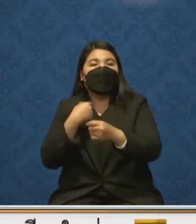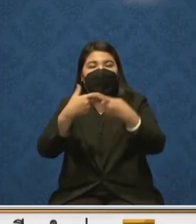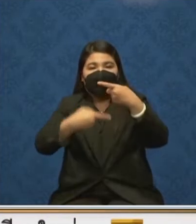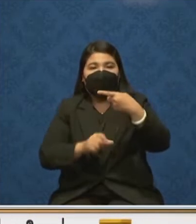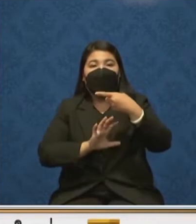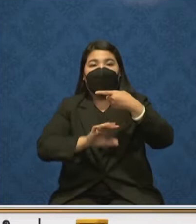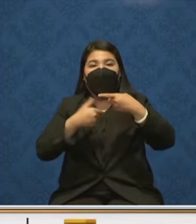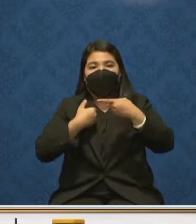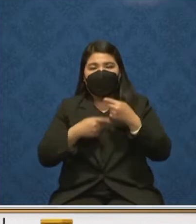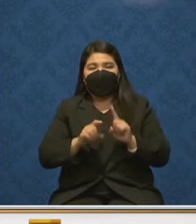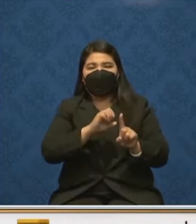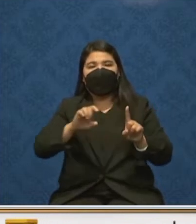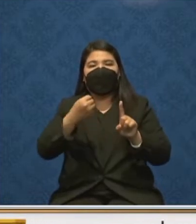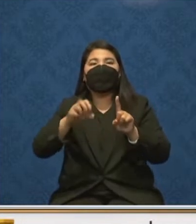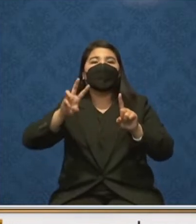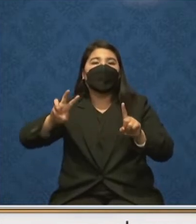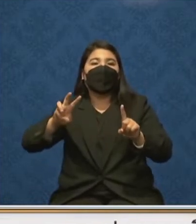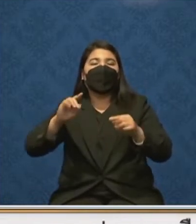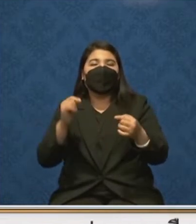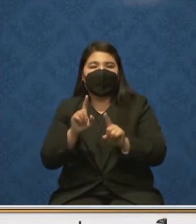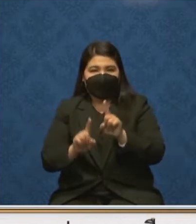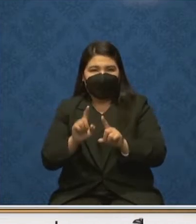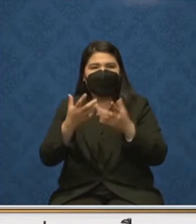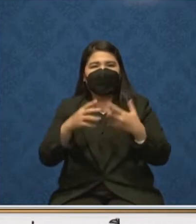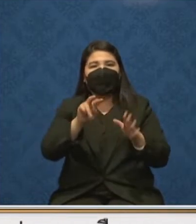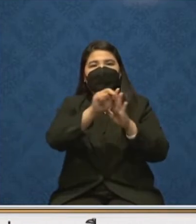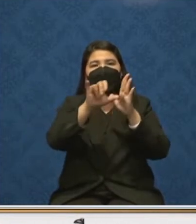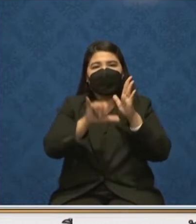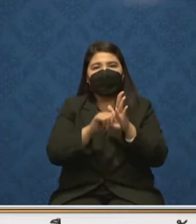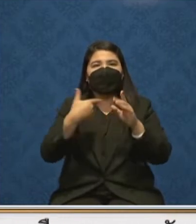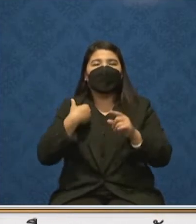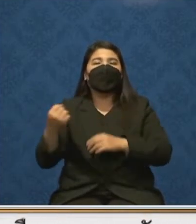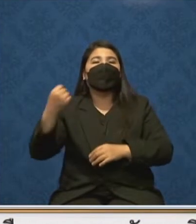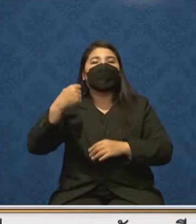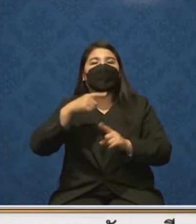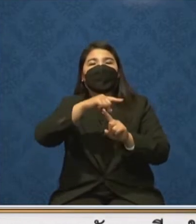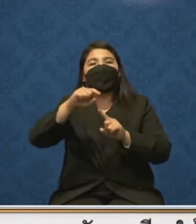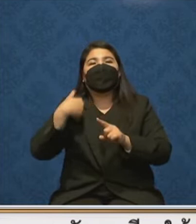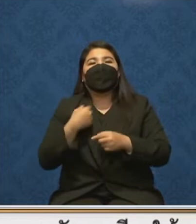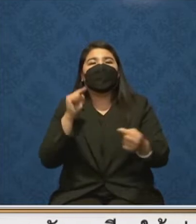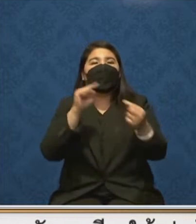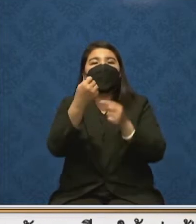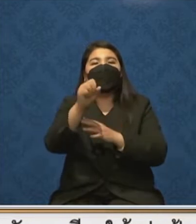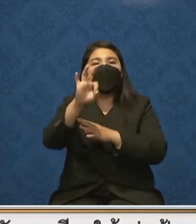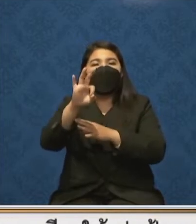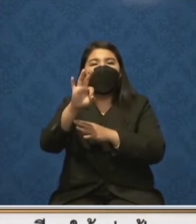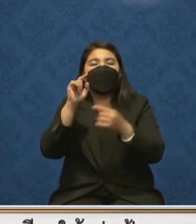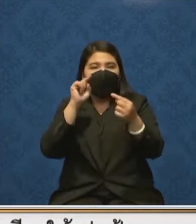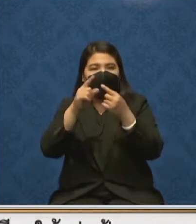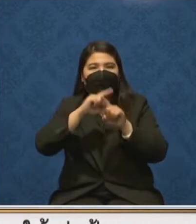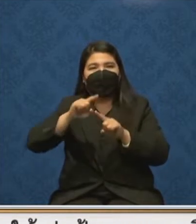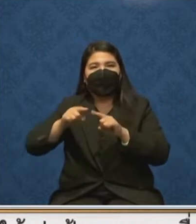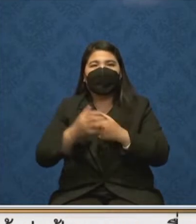13 หมุ 116 ตวชวดค่ะแล้วกยงมีนัโบายและแลระดบชาิวดความมคหัชาิ19 เปาหมาย 42 ตัชีวดค่ะ